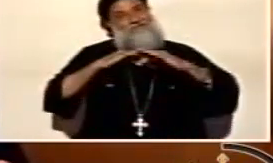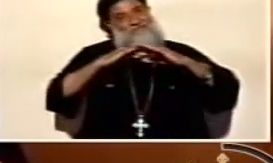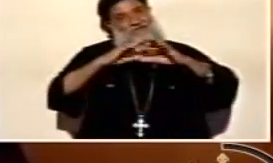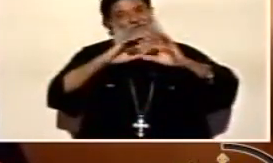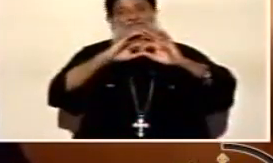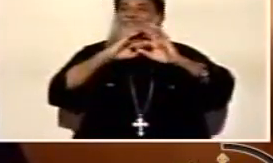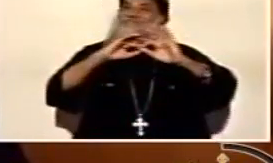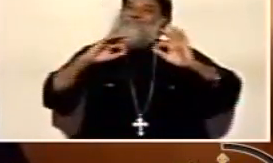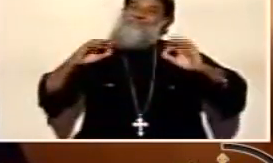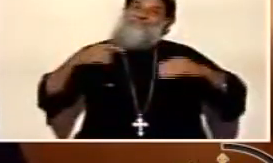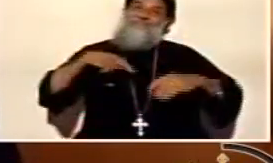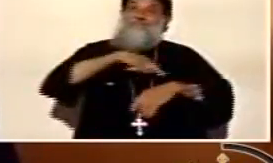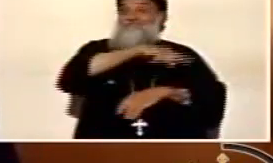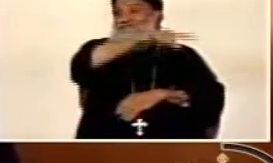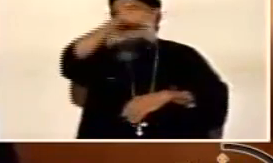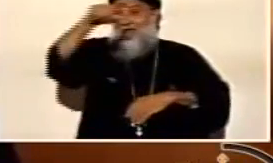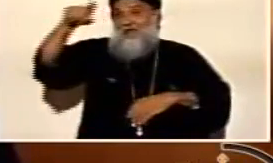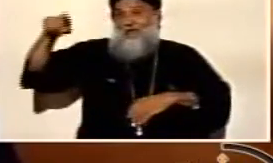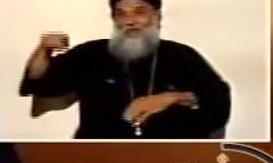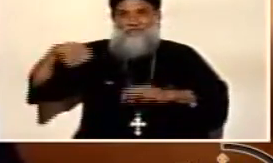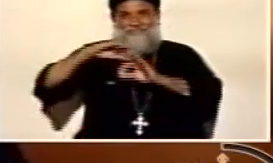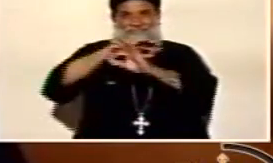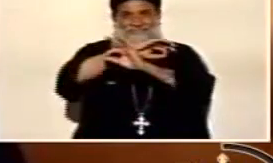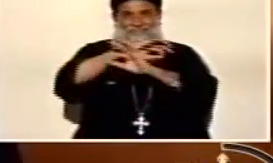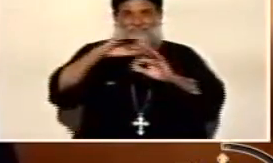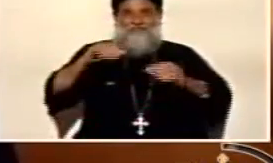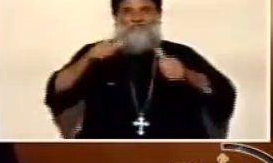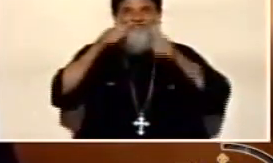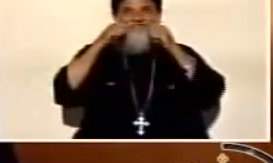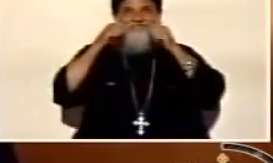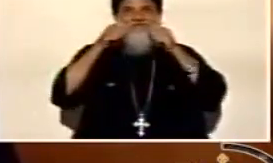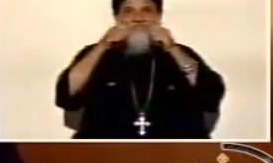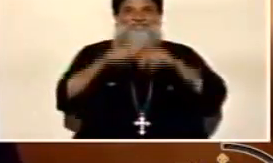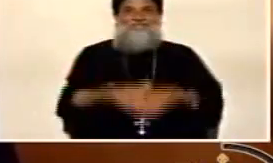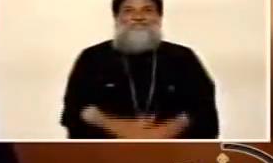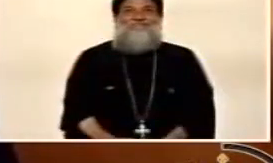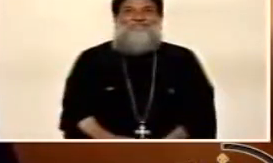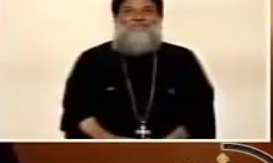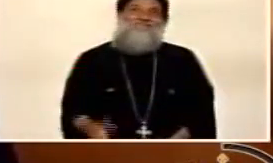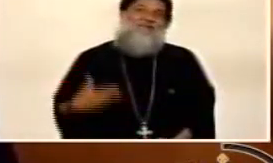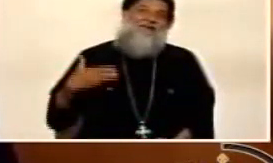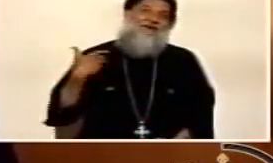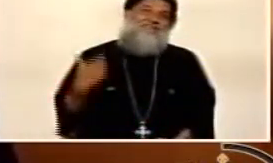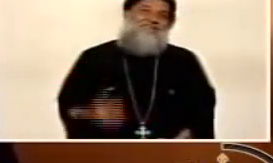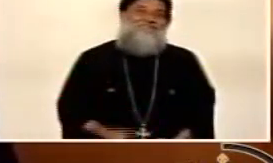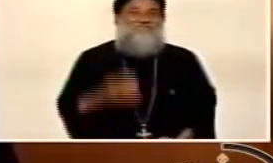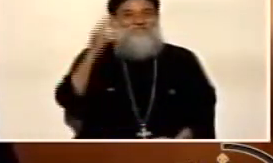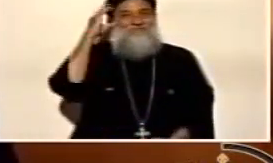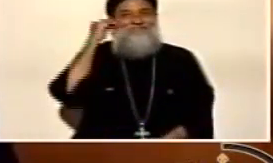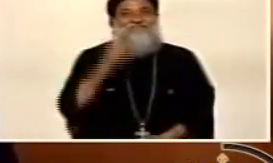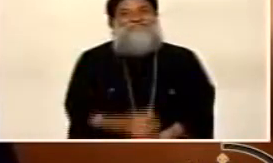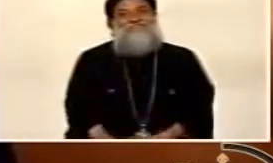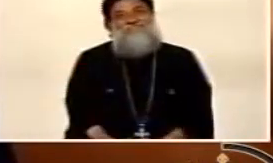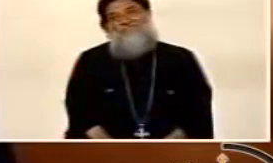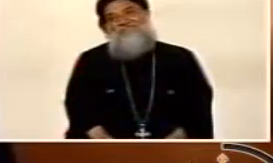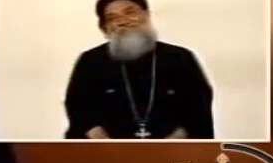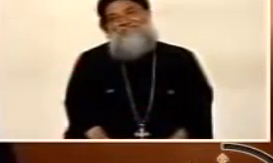في جو مثالي أو في وسط مثالي، حاجة مفرحة جدا يعني.